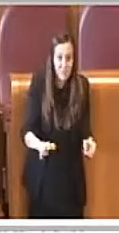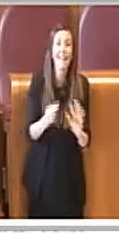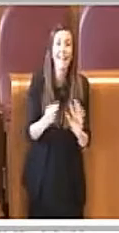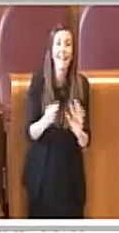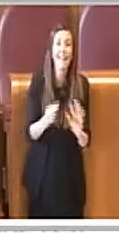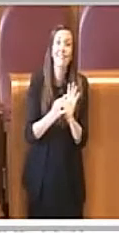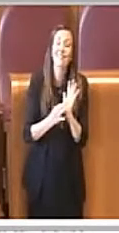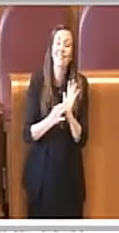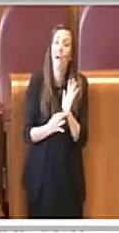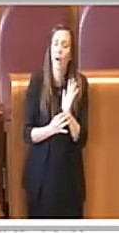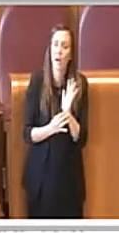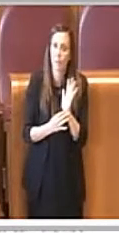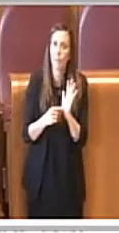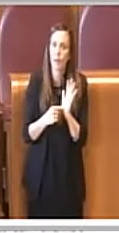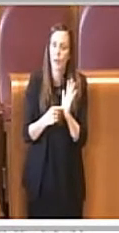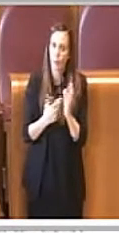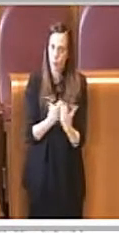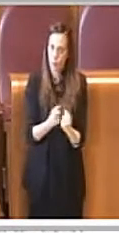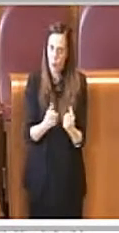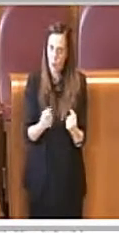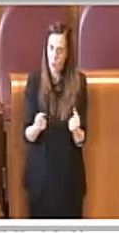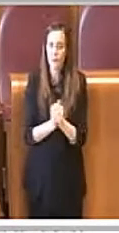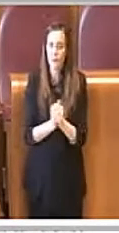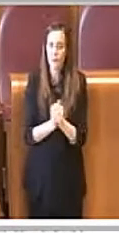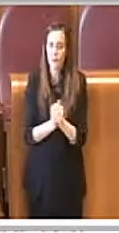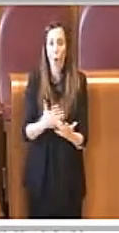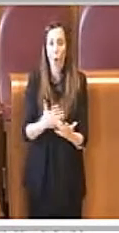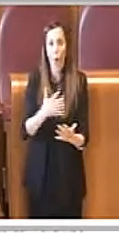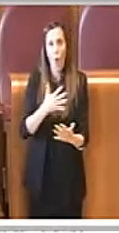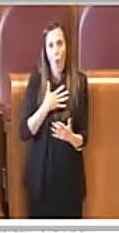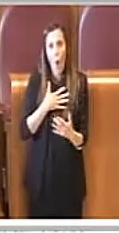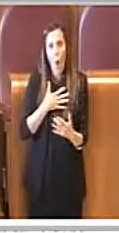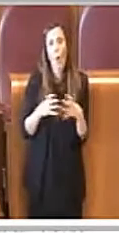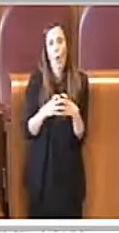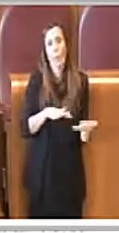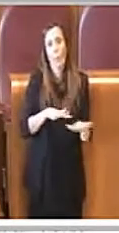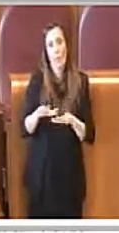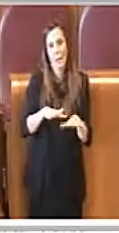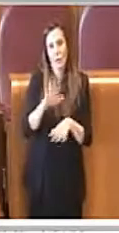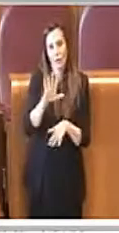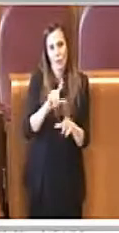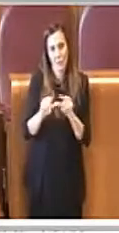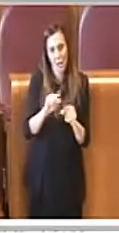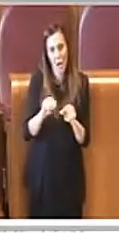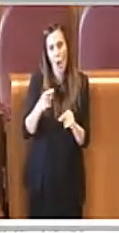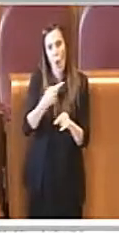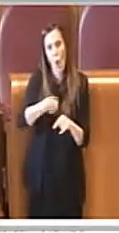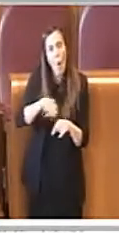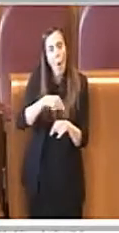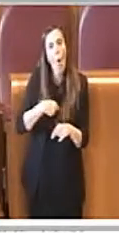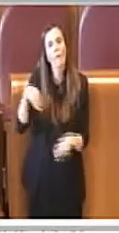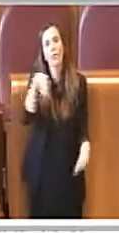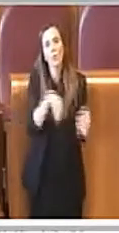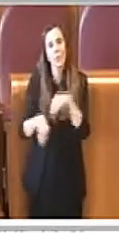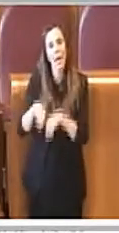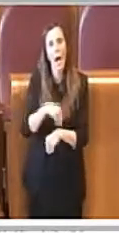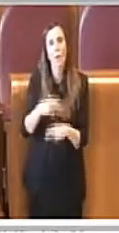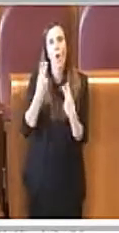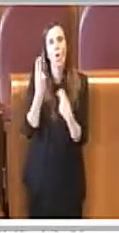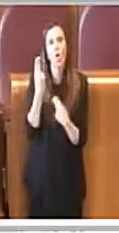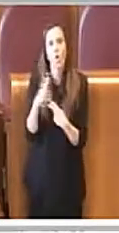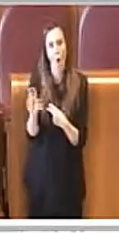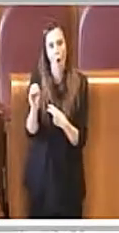più completi possibili. Per cui noi come Movimento 5 Stelle voteremo no a questa